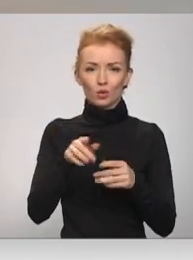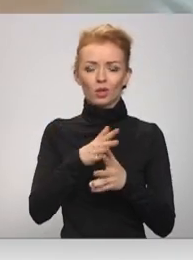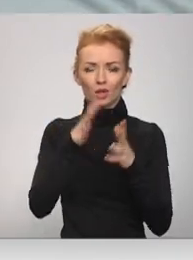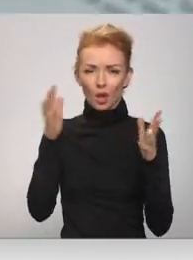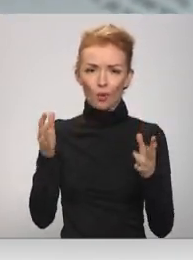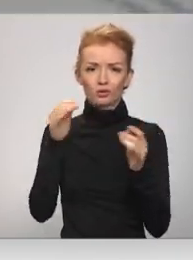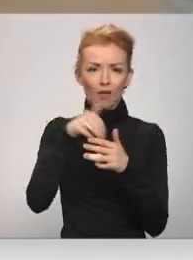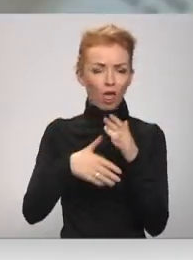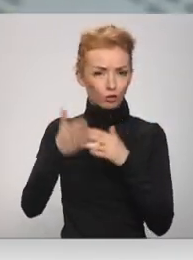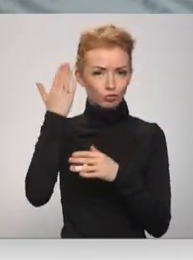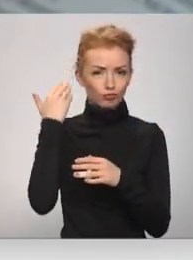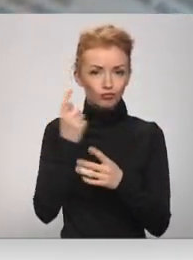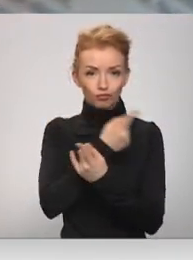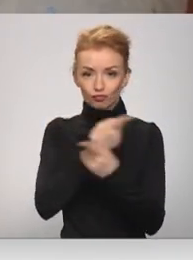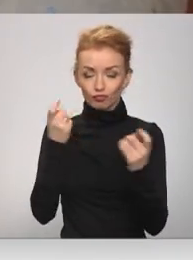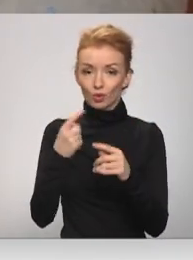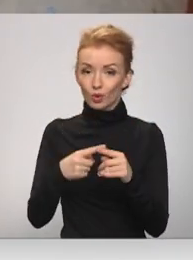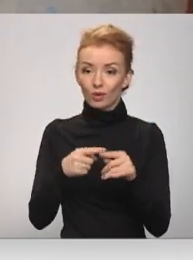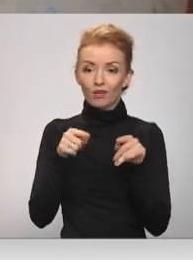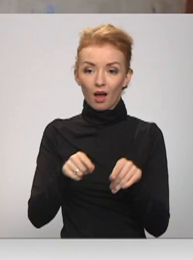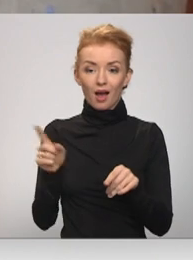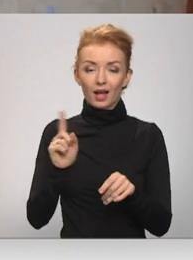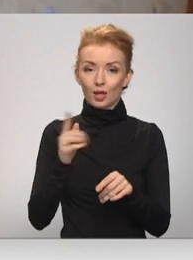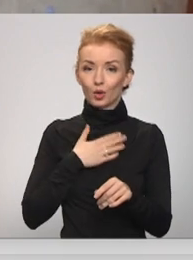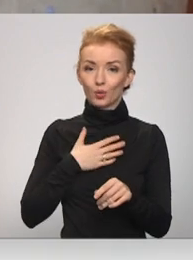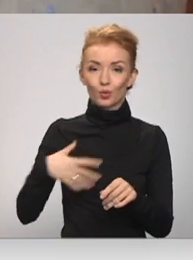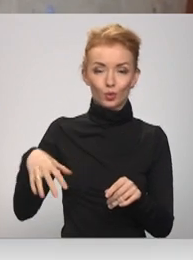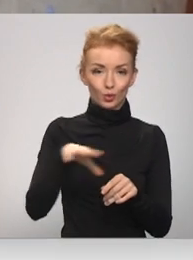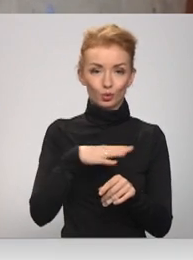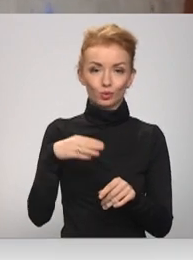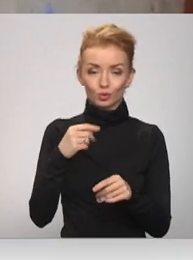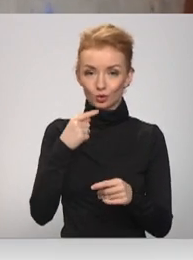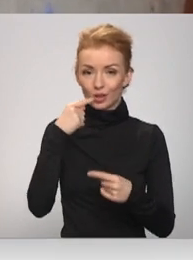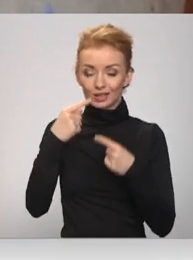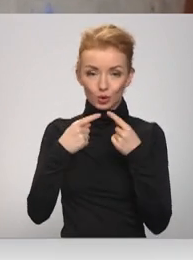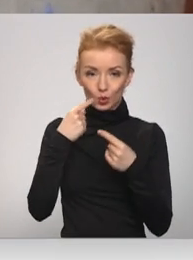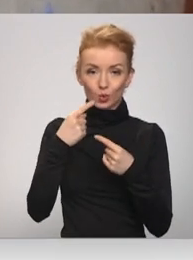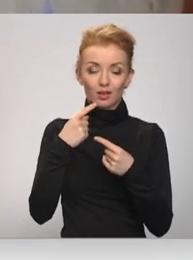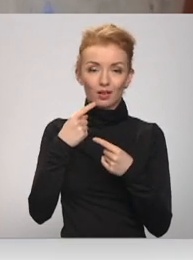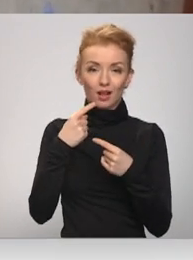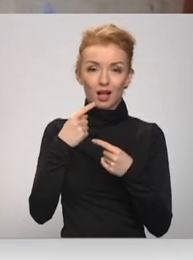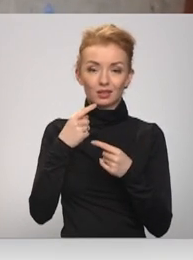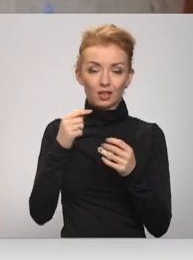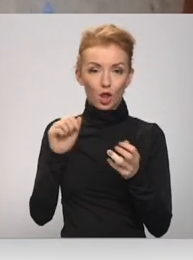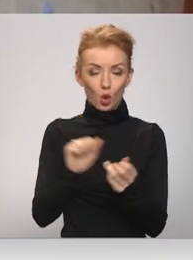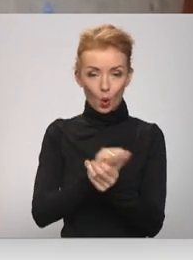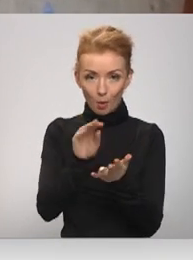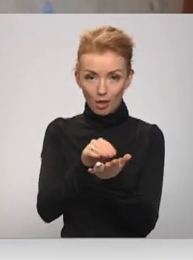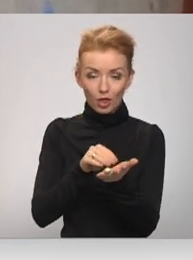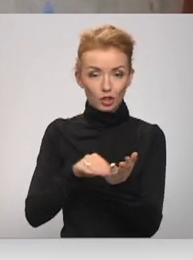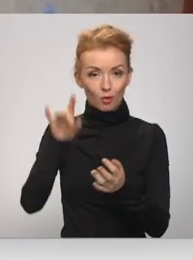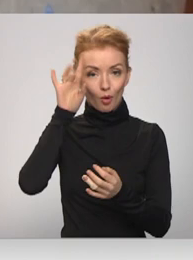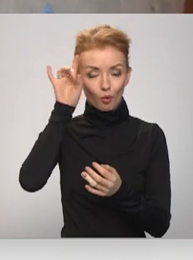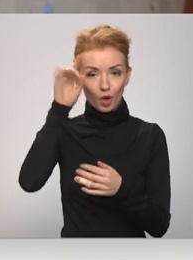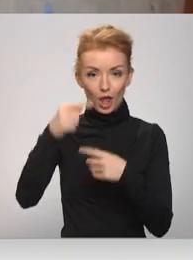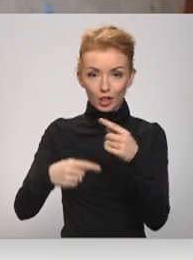vēsturiskas informācijas. Noteikti tā ir mūsu izloksnes dokumentēšana, popularizēšana. Līdz